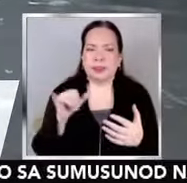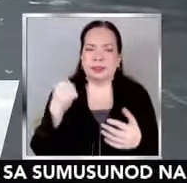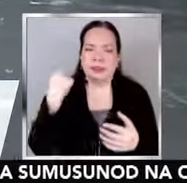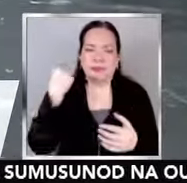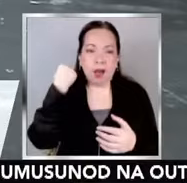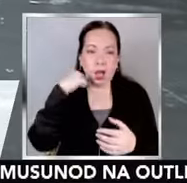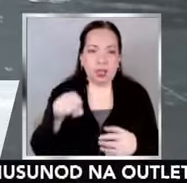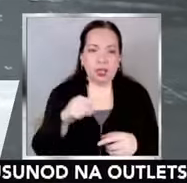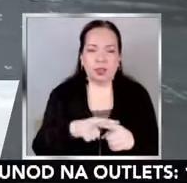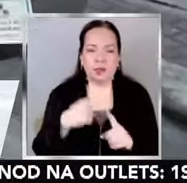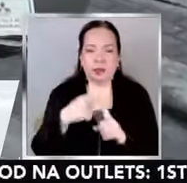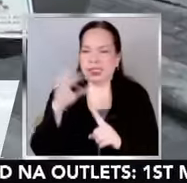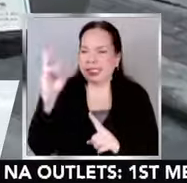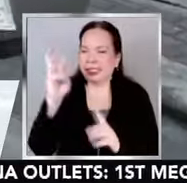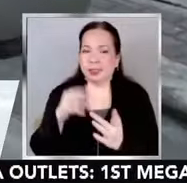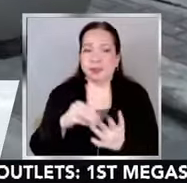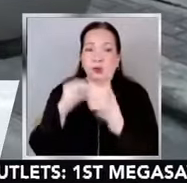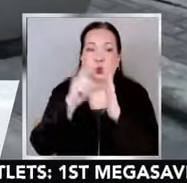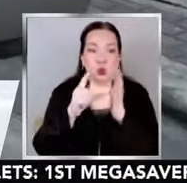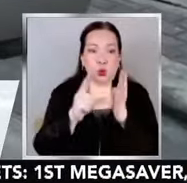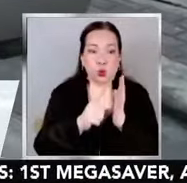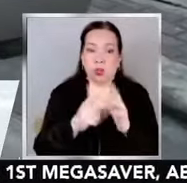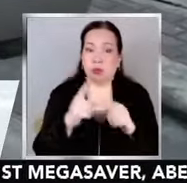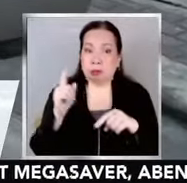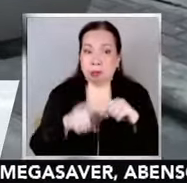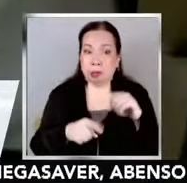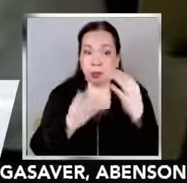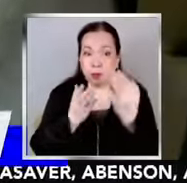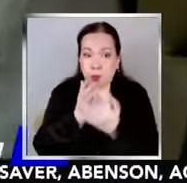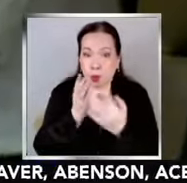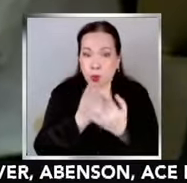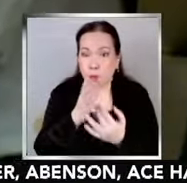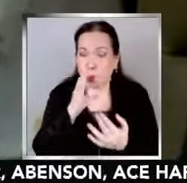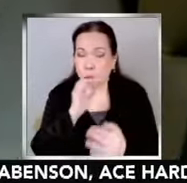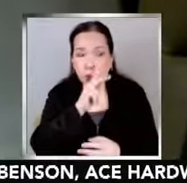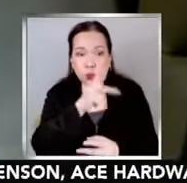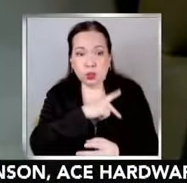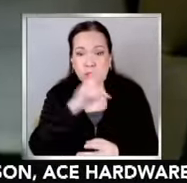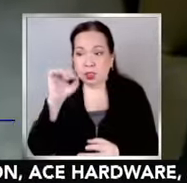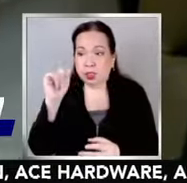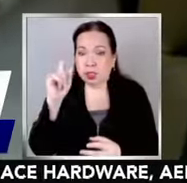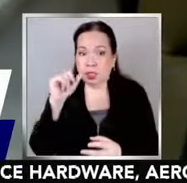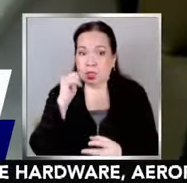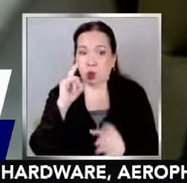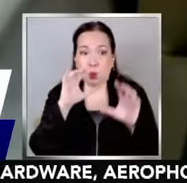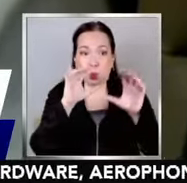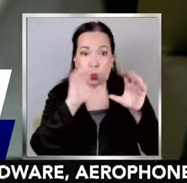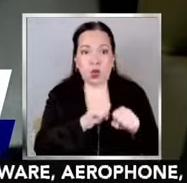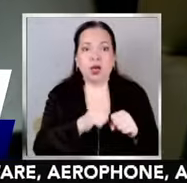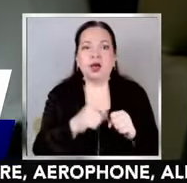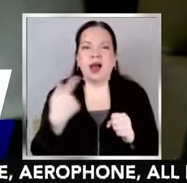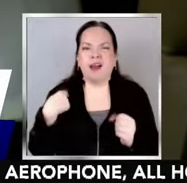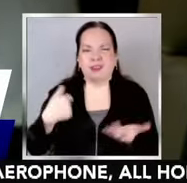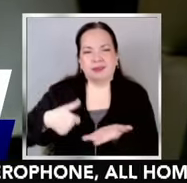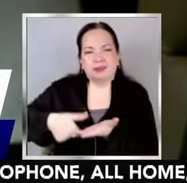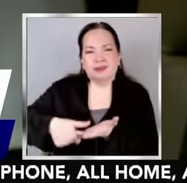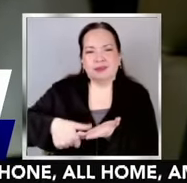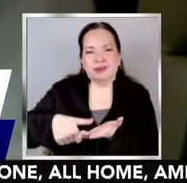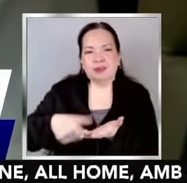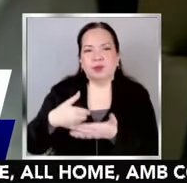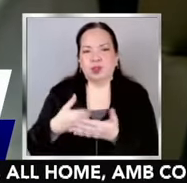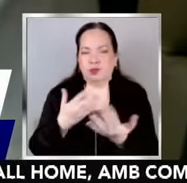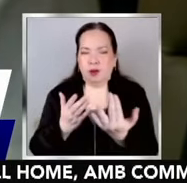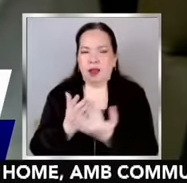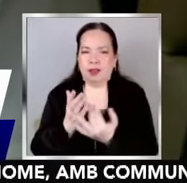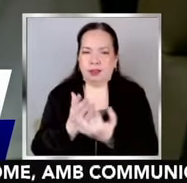Hindi rin daw basta-basta maa-access ang datos ng mga mahuhuli. Select lang po and may biometrics po bago nila ma-access yung mga